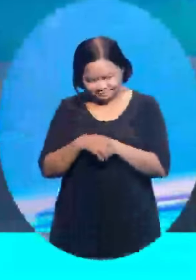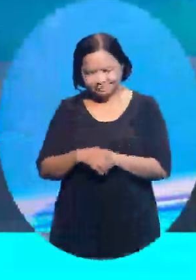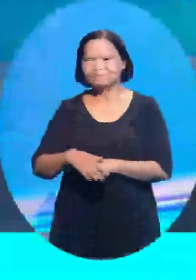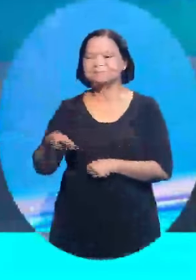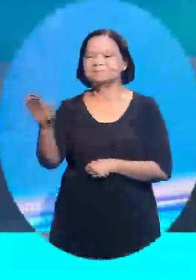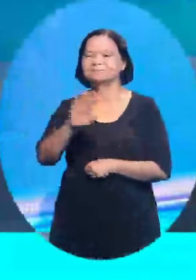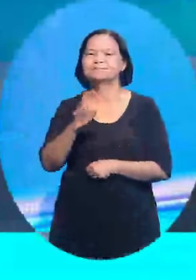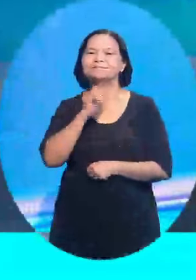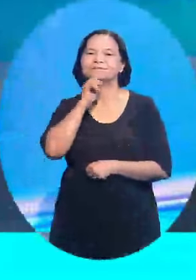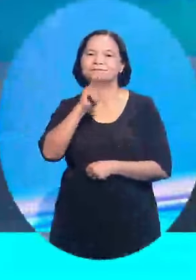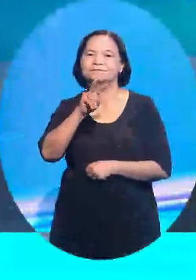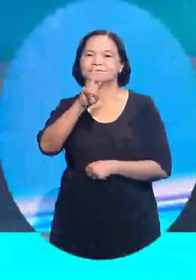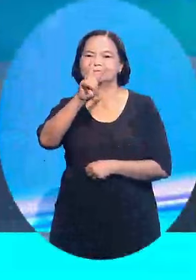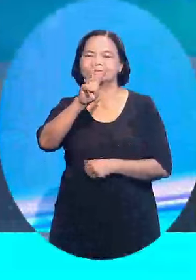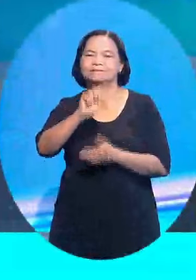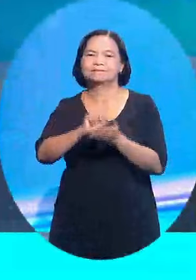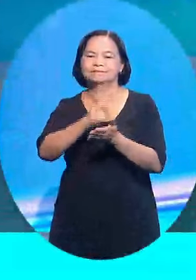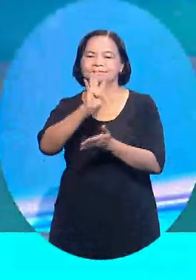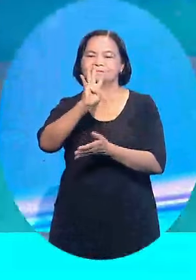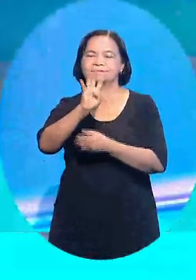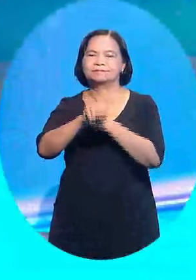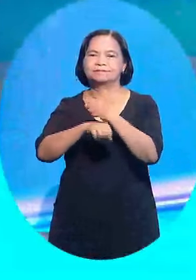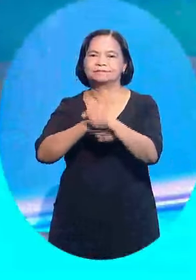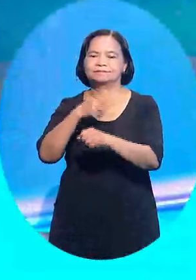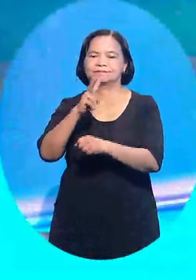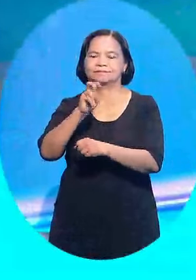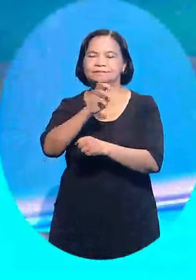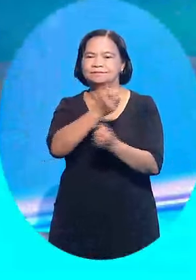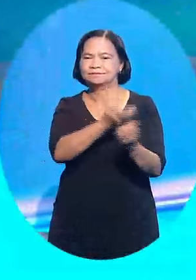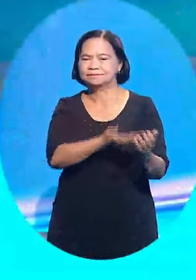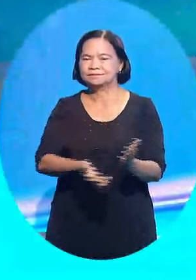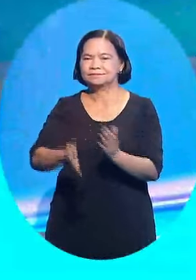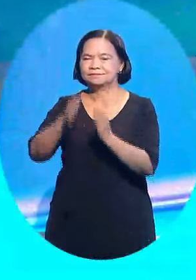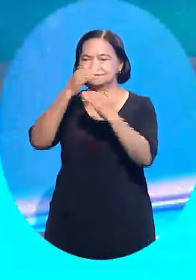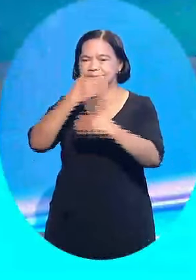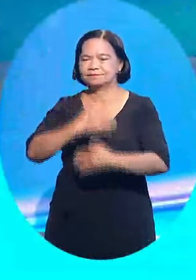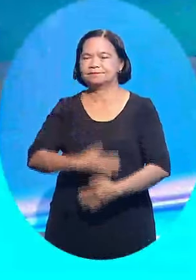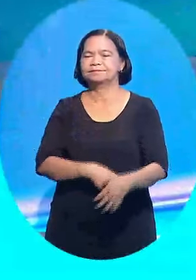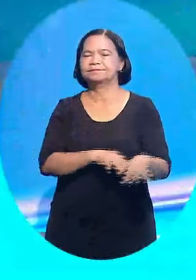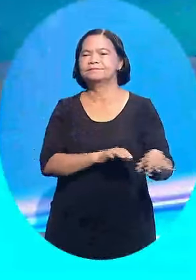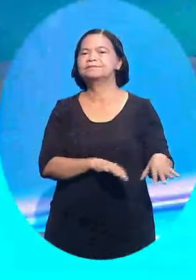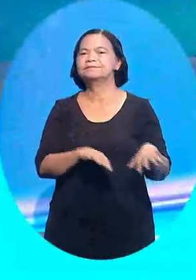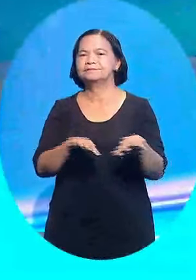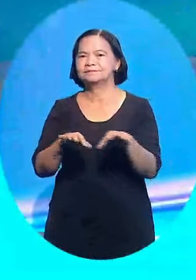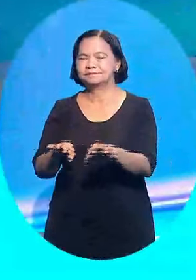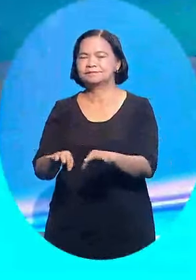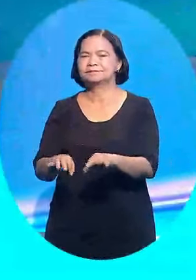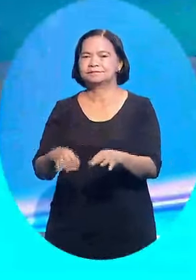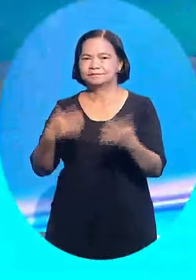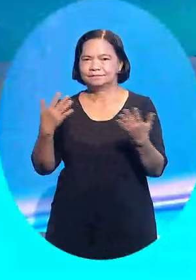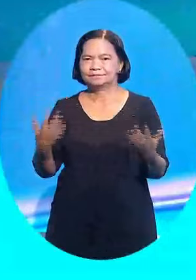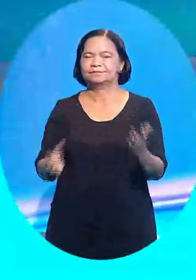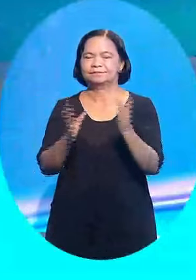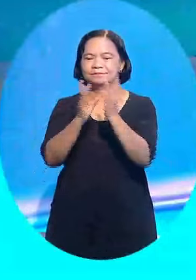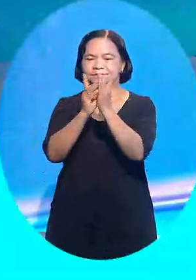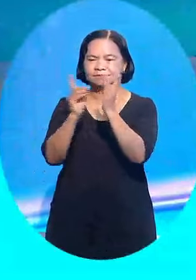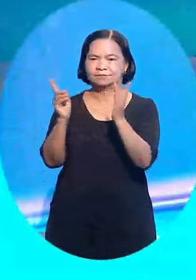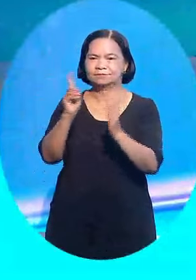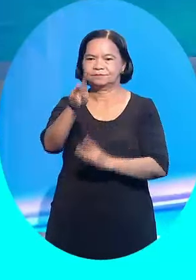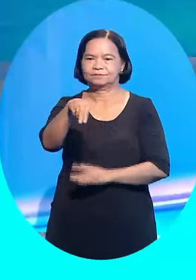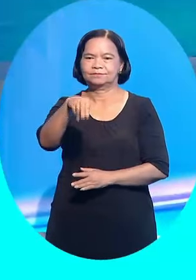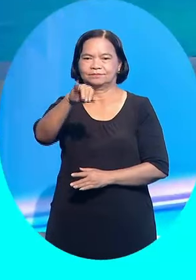Kính chào quý vị, hôm nay thứ Hai ngày 3 tháng 4 năm 2023, mời quý vị theo dõi bản tin buổi trưa của Đài Truyền hình Thành phố Hồ Chí Minh. Bản tin hôm nay sẽ có những nội dung đáng chú